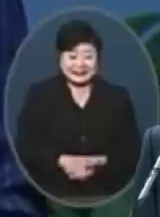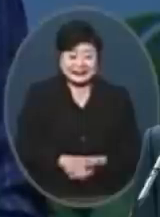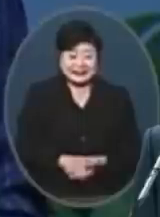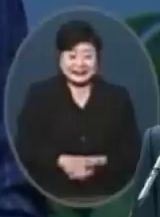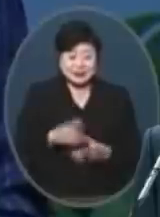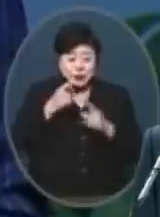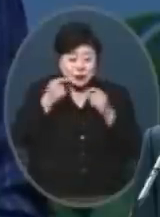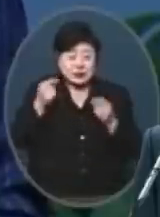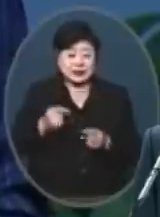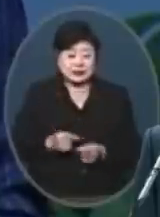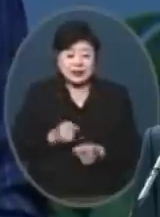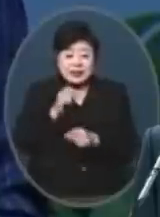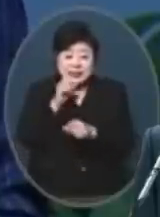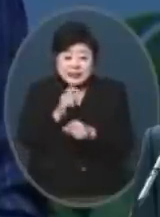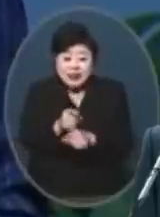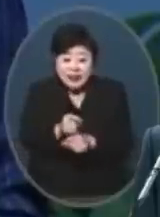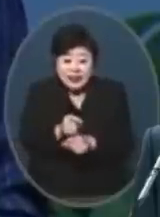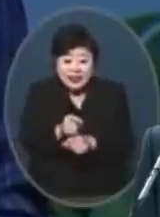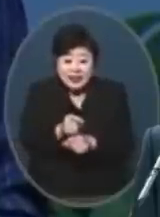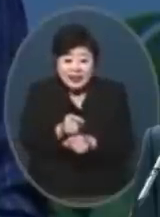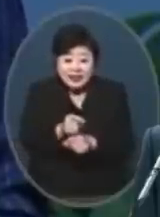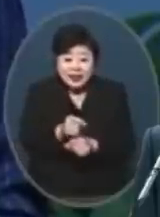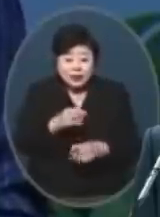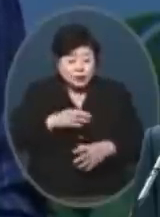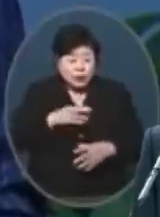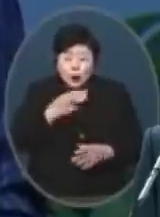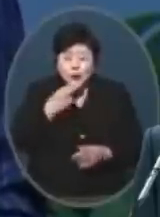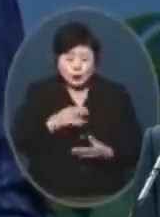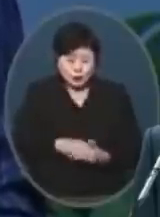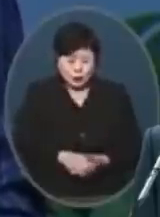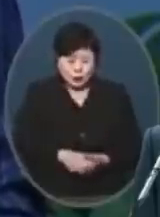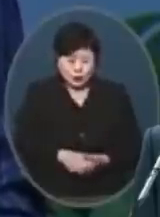저는 성격상 무섭지도 아니하고